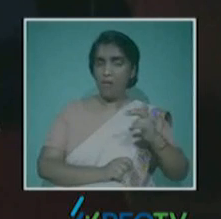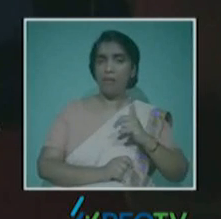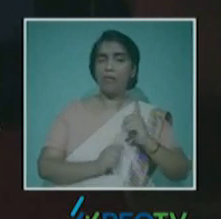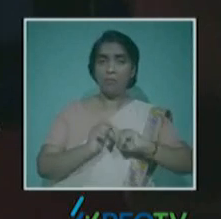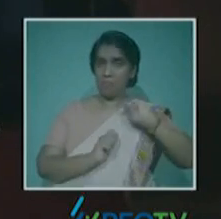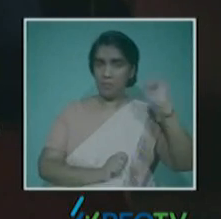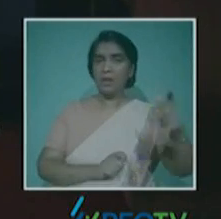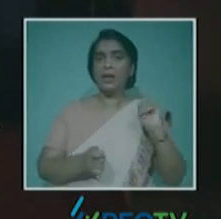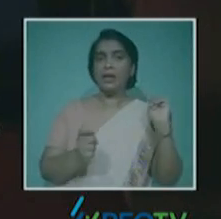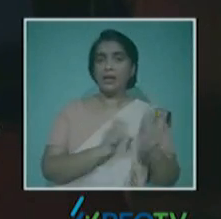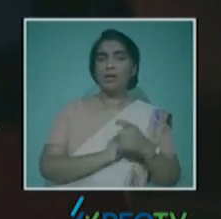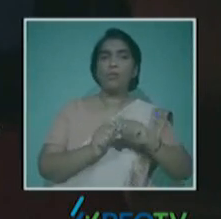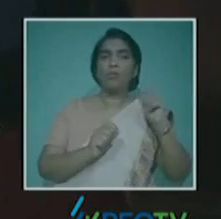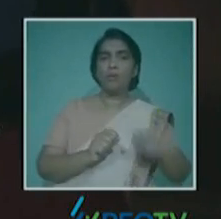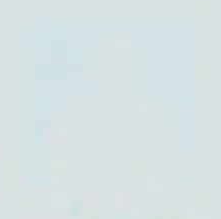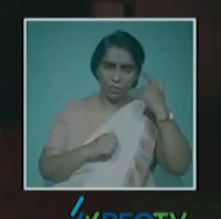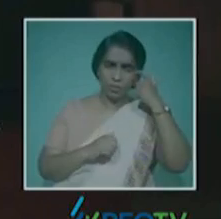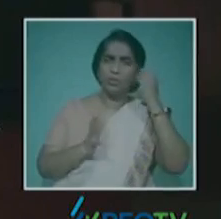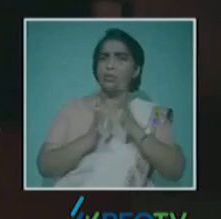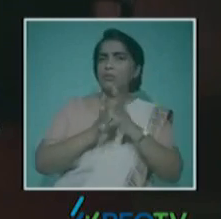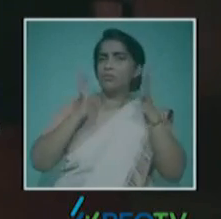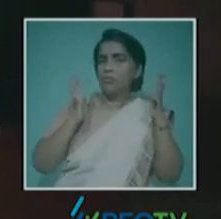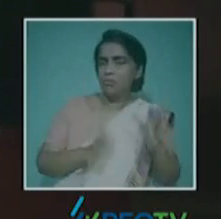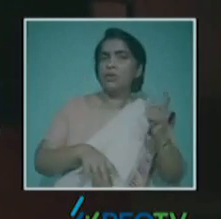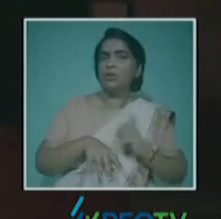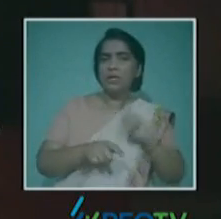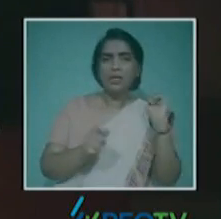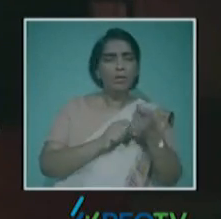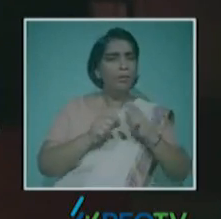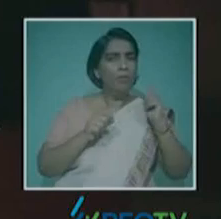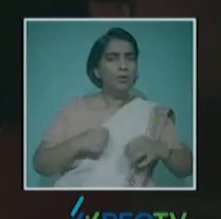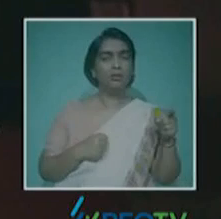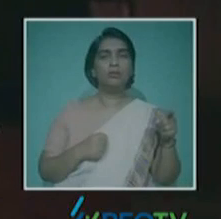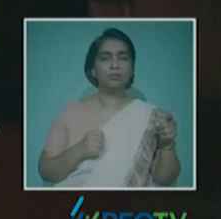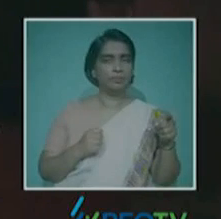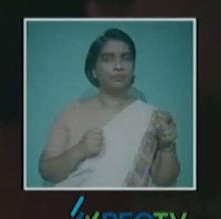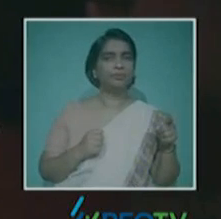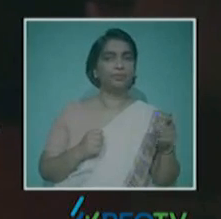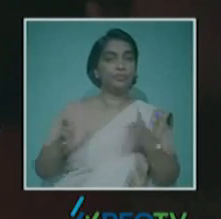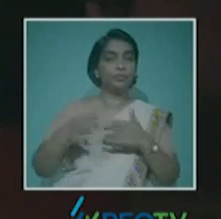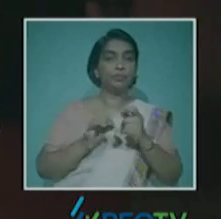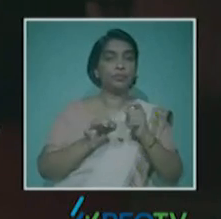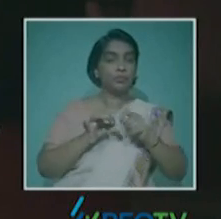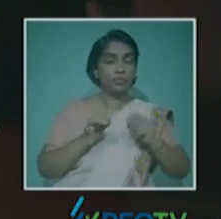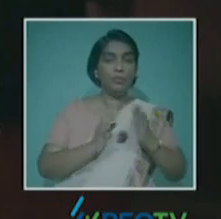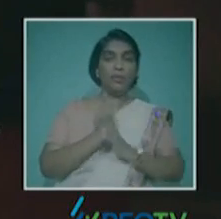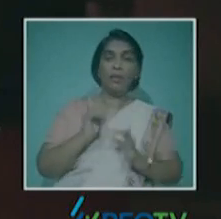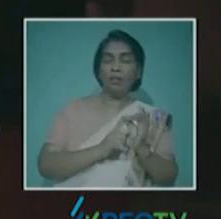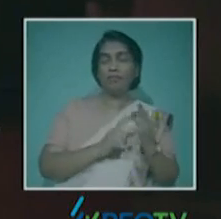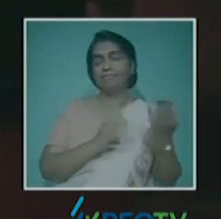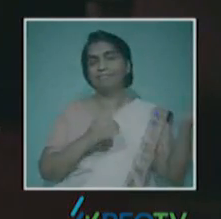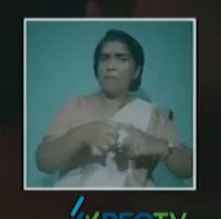ශ්‍රී ලංකා ක්‍රිකට් පාලක මණ්ඩලය විසින් කටයුතු කර ඇත. ගොඩක් වෙලාවට ක්‍රිකට් පාලක මණ්ඩලයේ සභාපතිවරයා කැබිනට් ඇමතිව එක්කෝ කරේ දා ගන්නවා